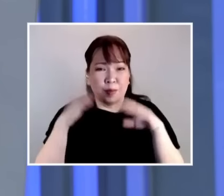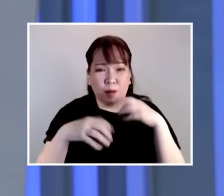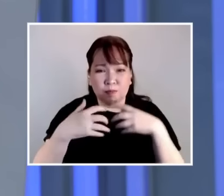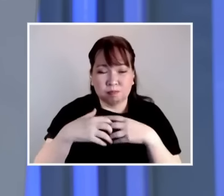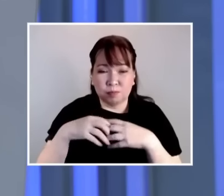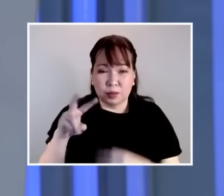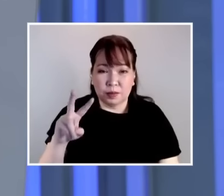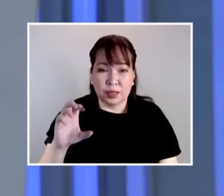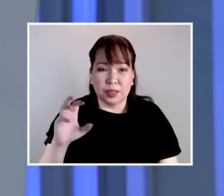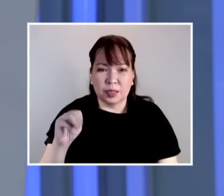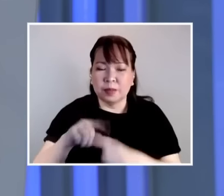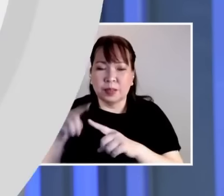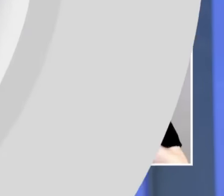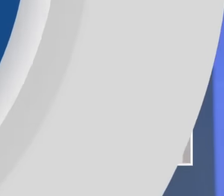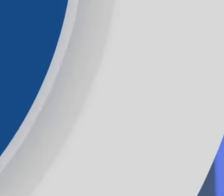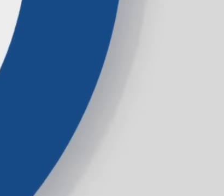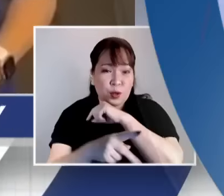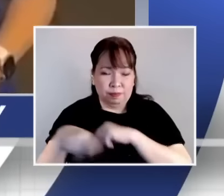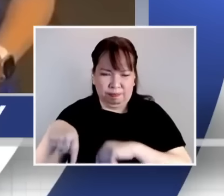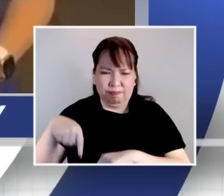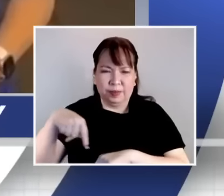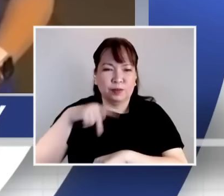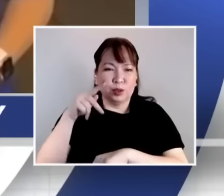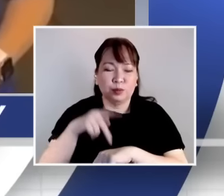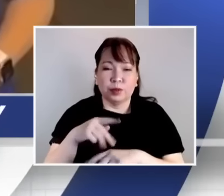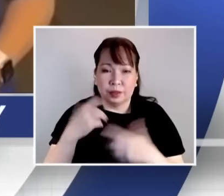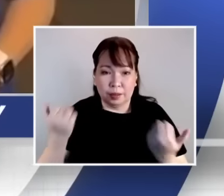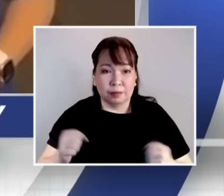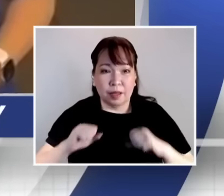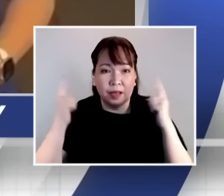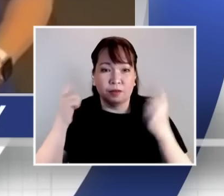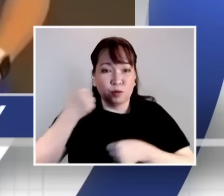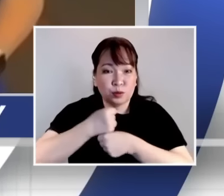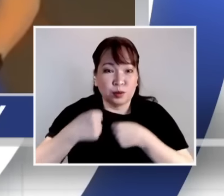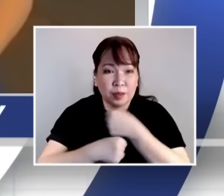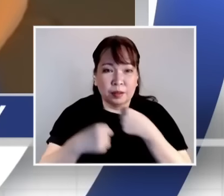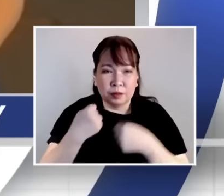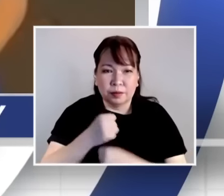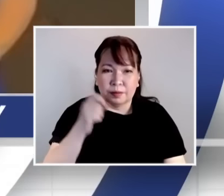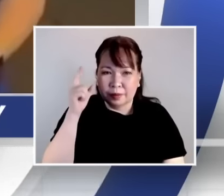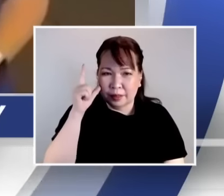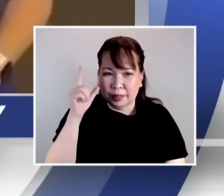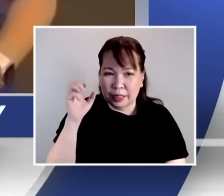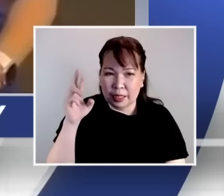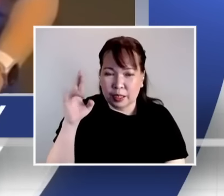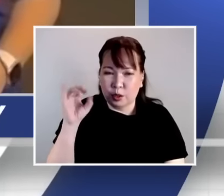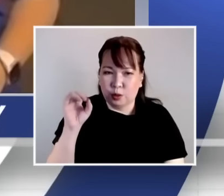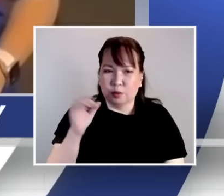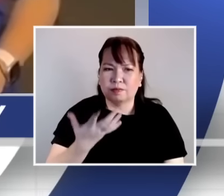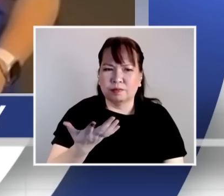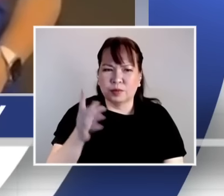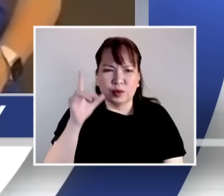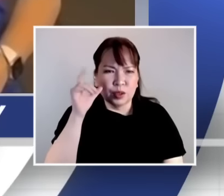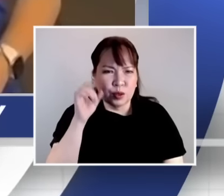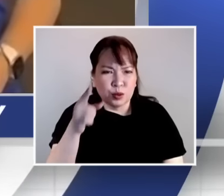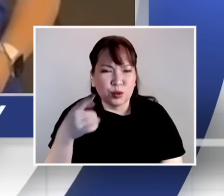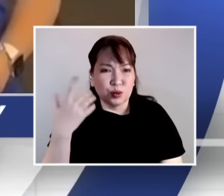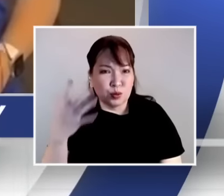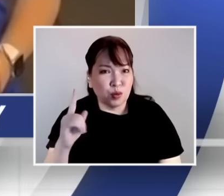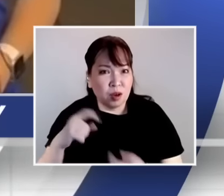sa bansa. At live mula Cotabato City, nagpapatrol, Leryo Bompat. Leryo, nasuspindi